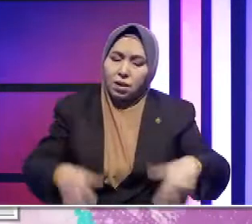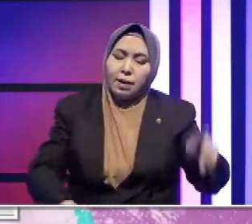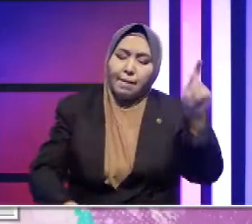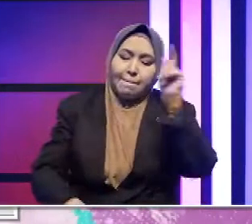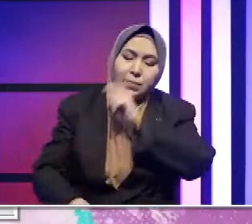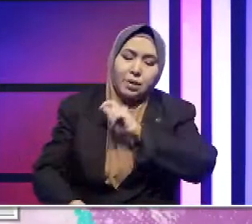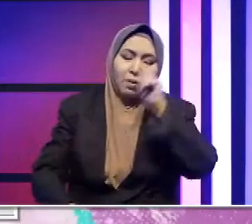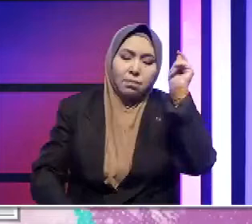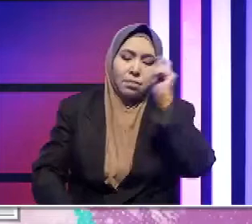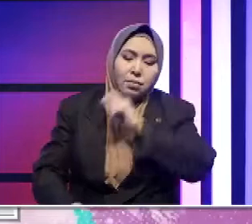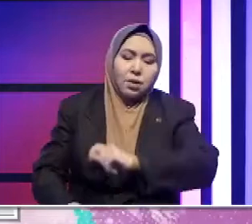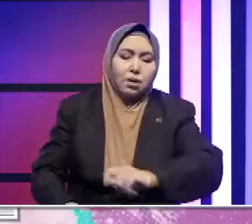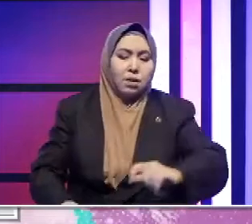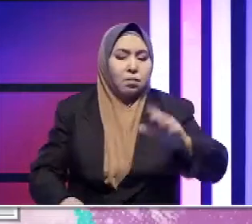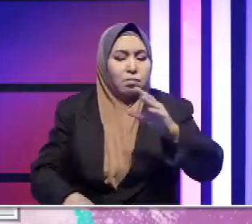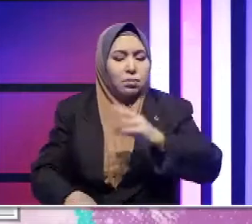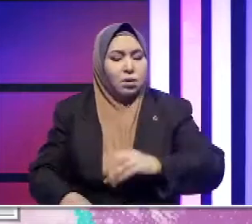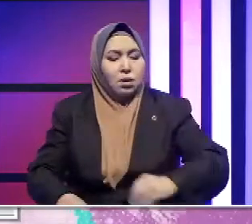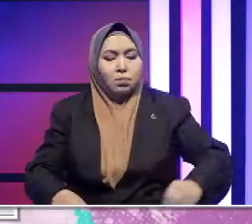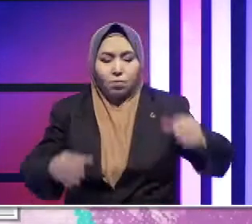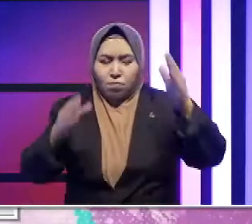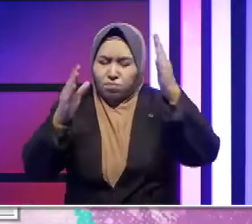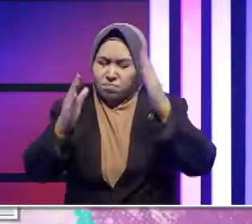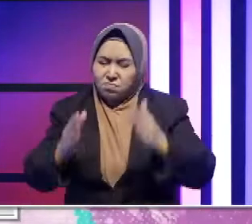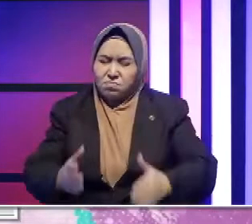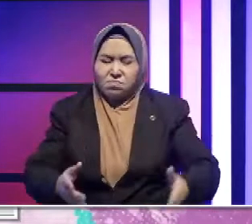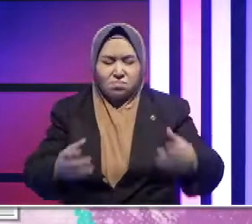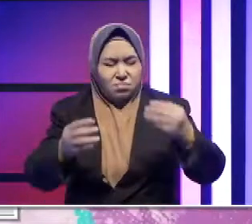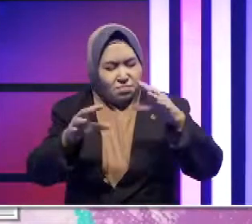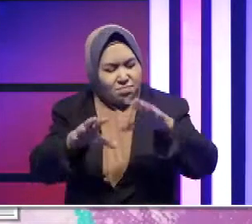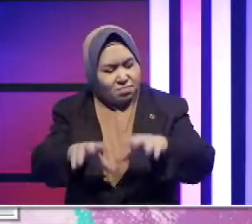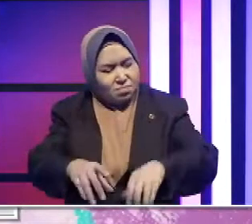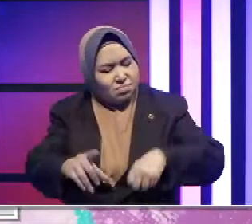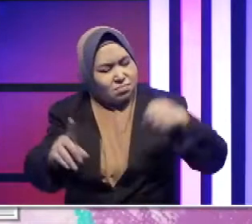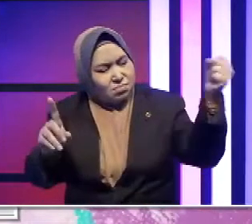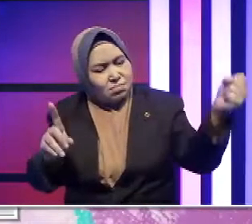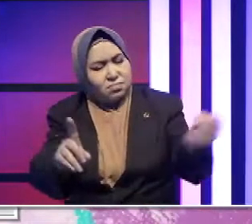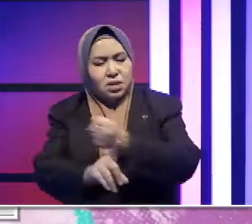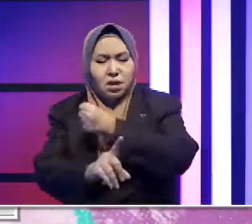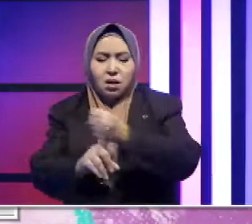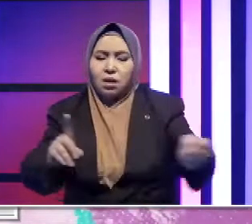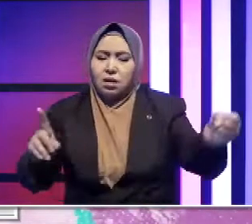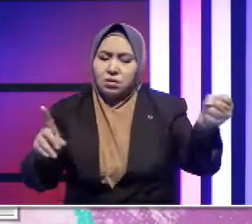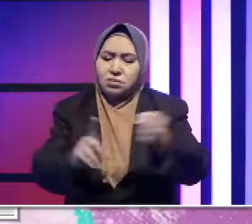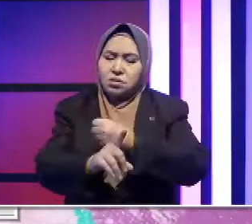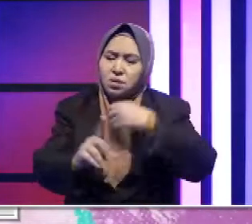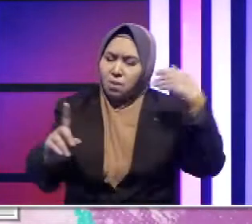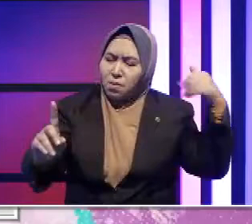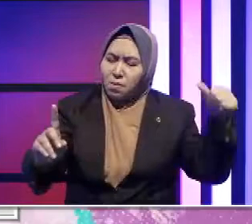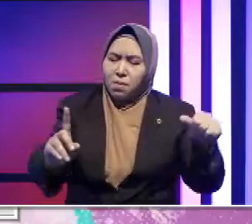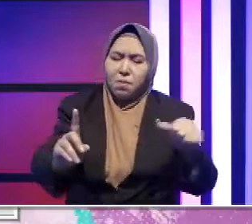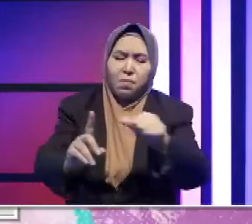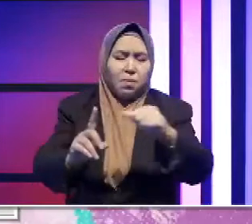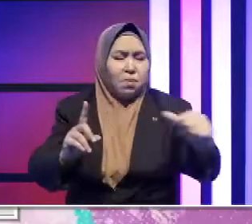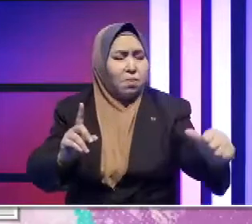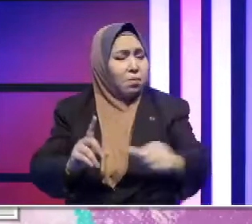قبلهم فأتاهم العذاب من حيث لا